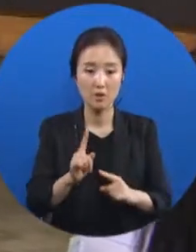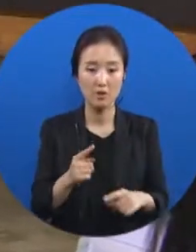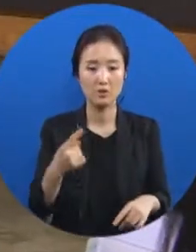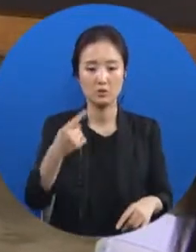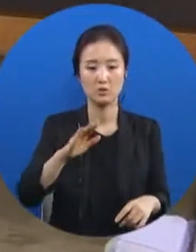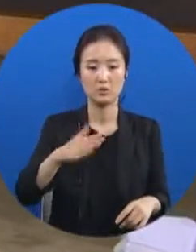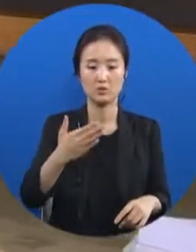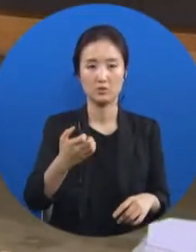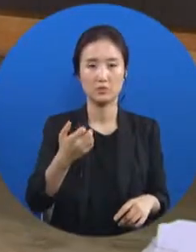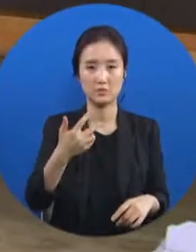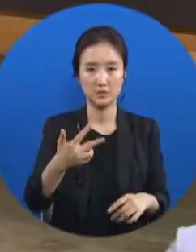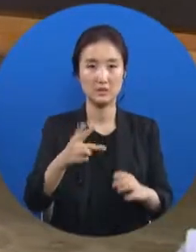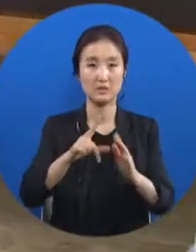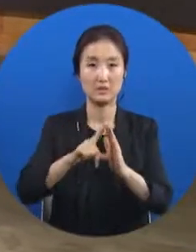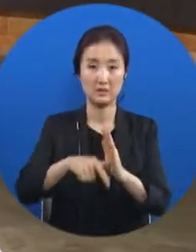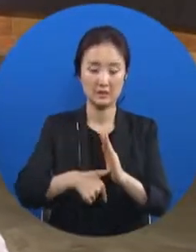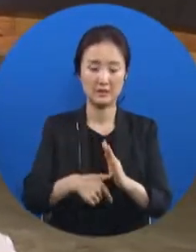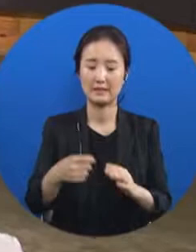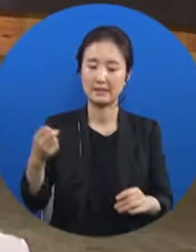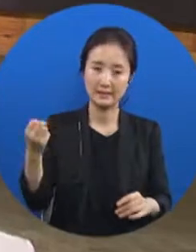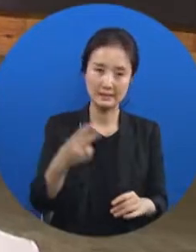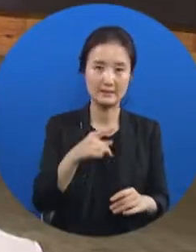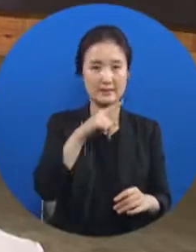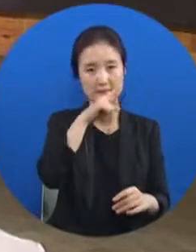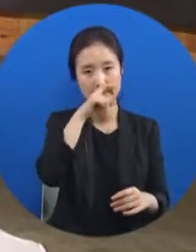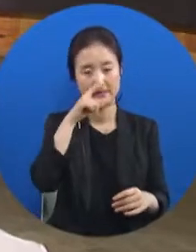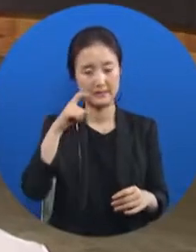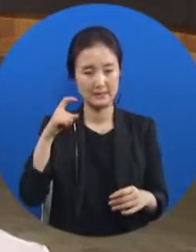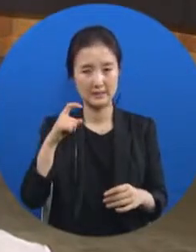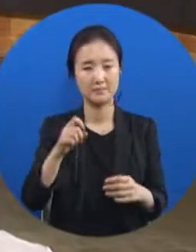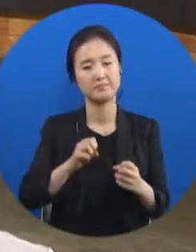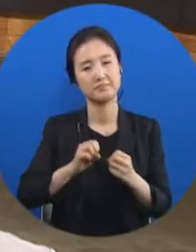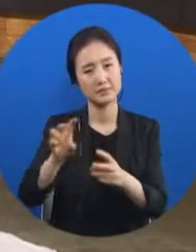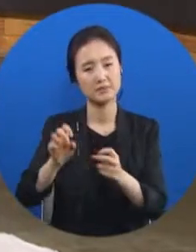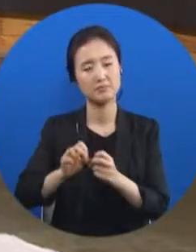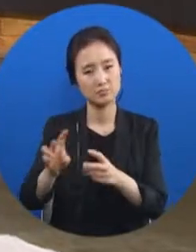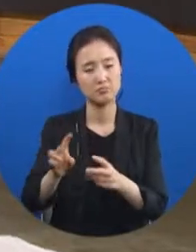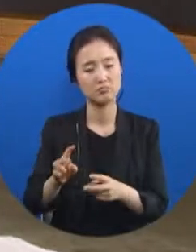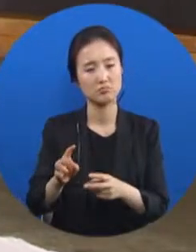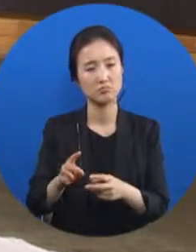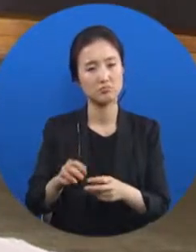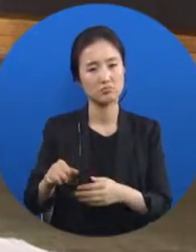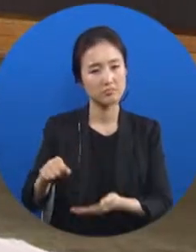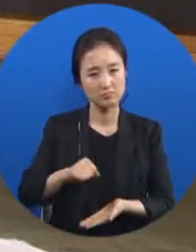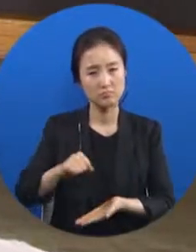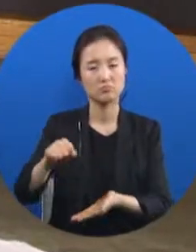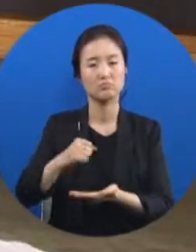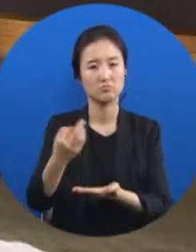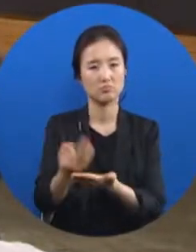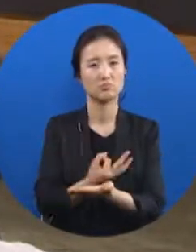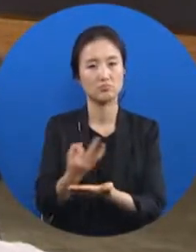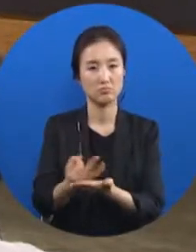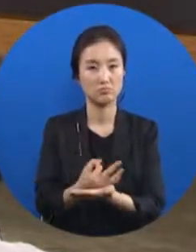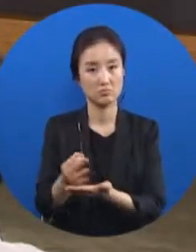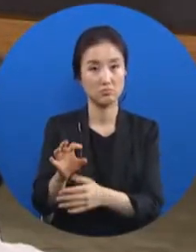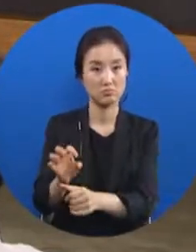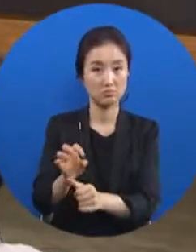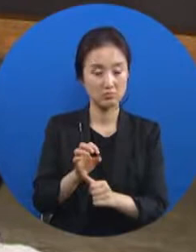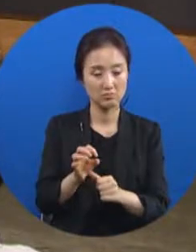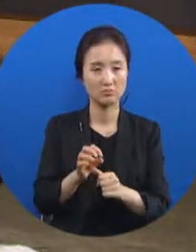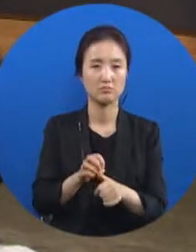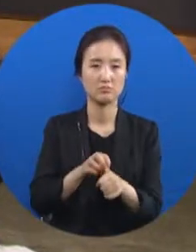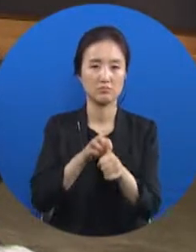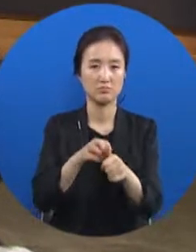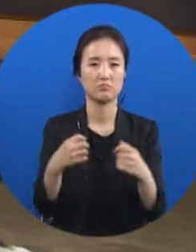다시 짜장면 배달을 합니다. 그리고 짜장면 배달을 해서 번 돈으로 이제 배낭여행을 갔어요.